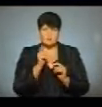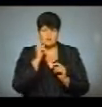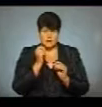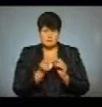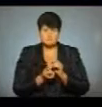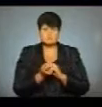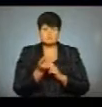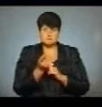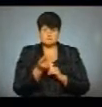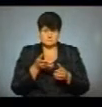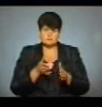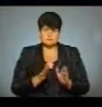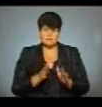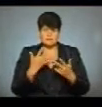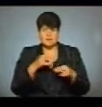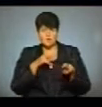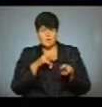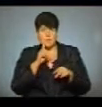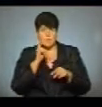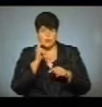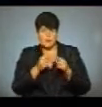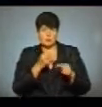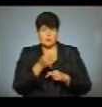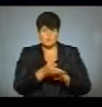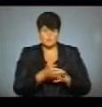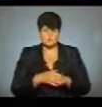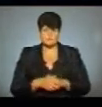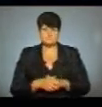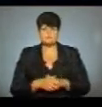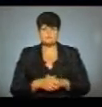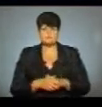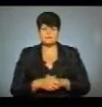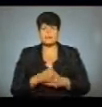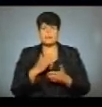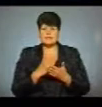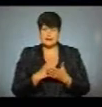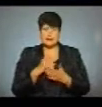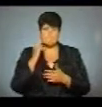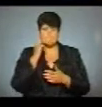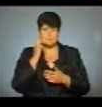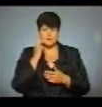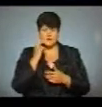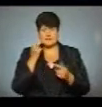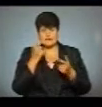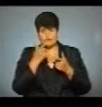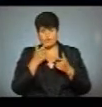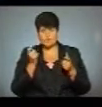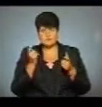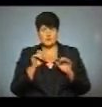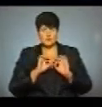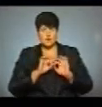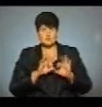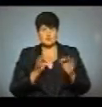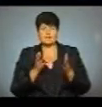вона вже доглядає молоде потомство. Є бджоли, які інформаційно